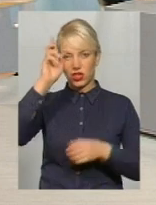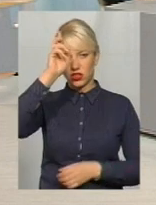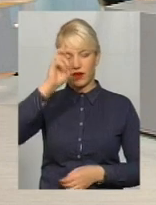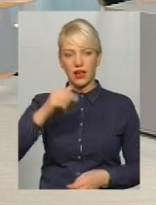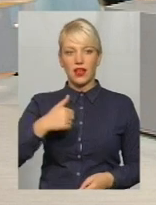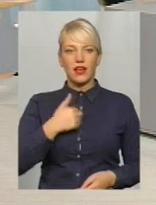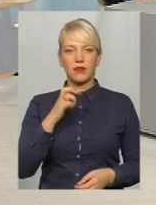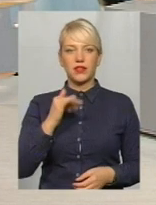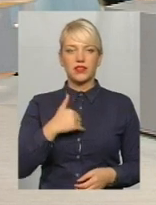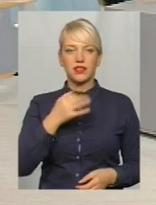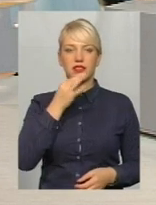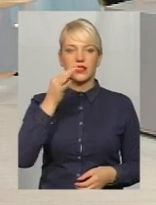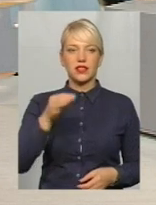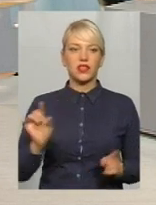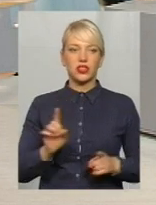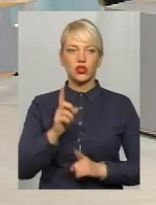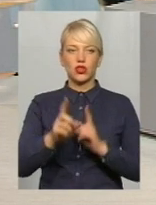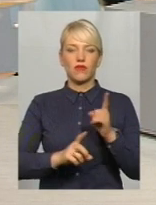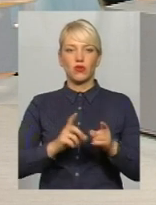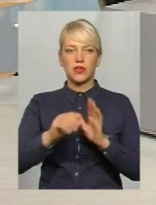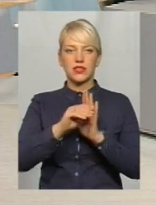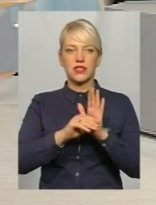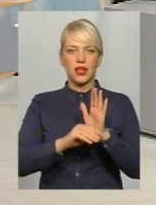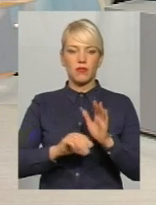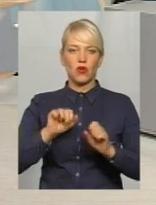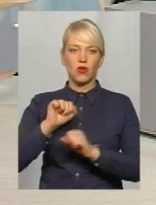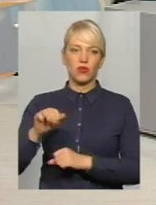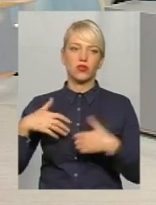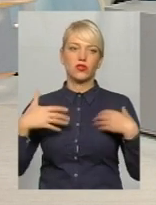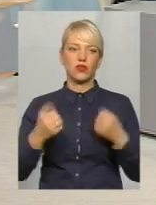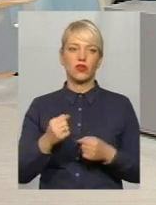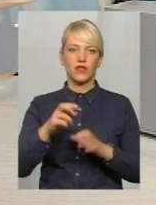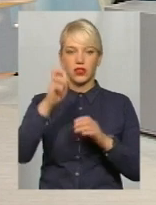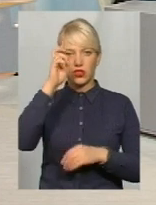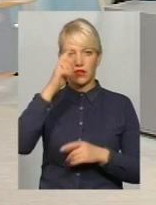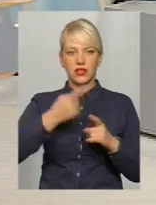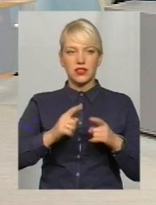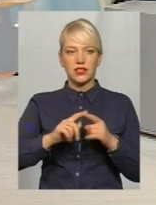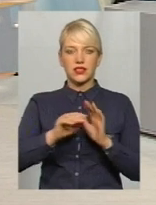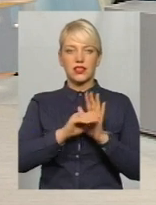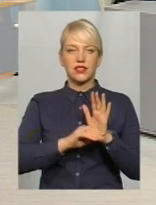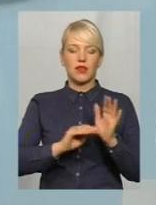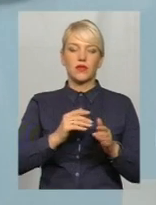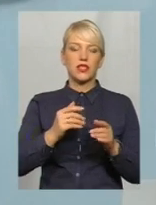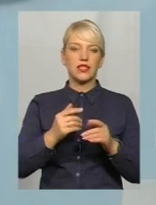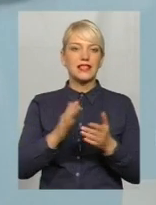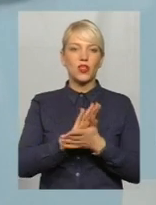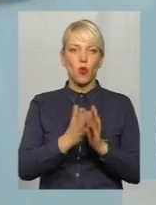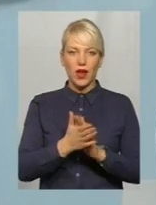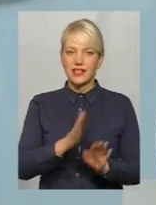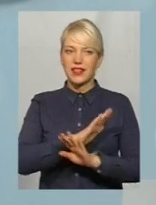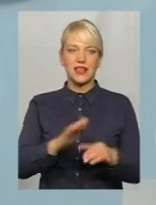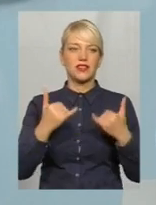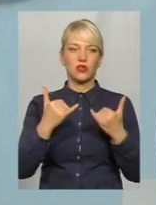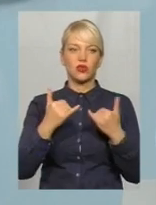би хотіла би сказати, що реформування системи охорони здоров'я в державі – це ситуація не сьогоднішнього року і не